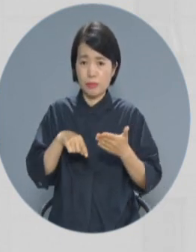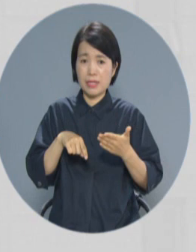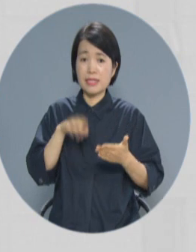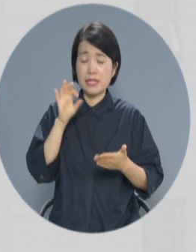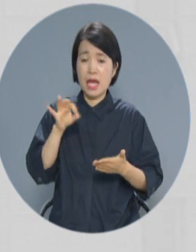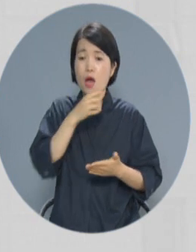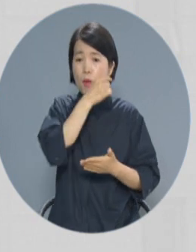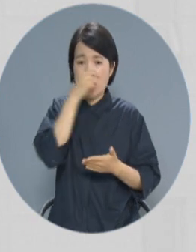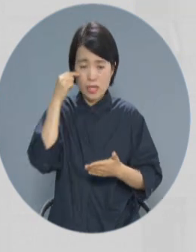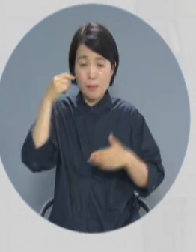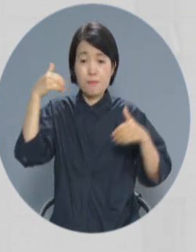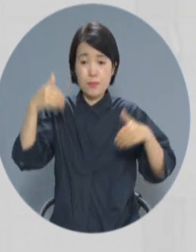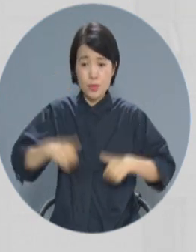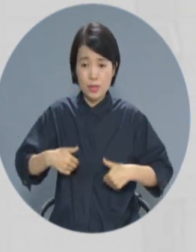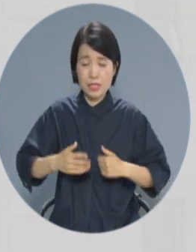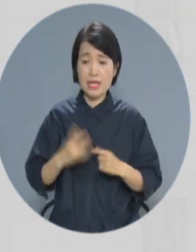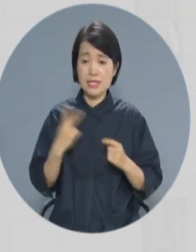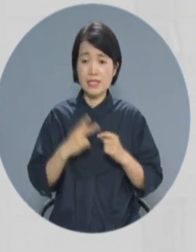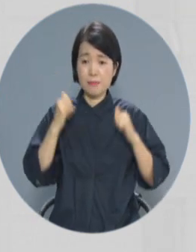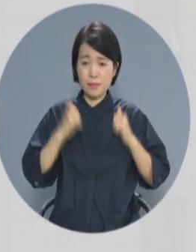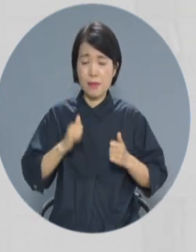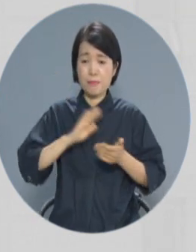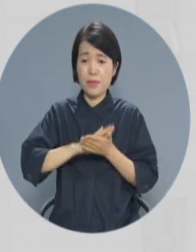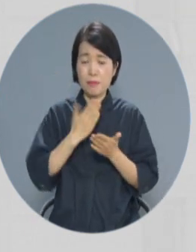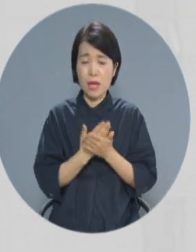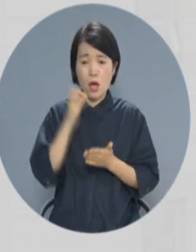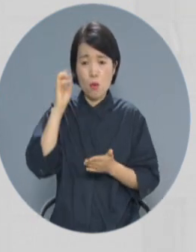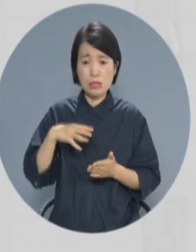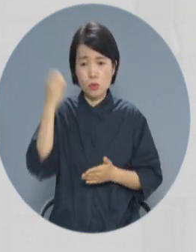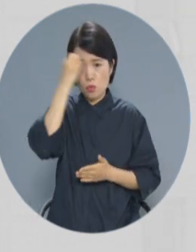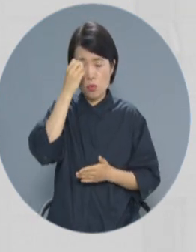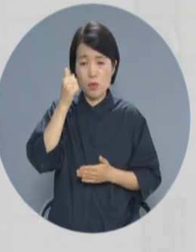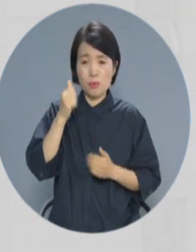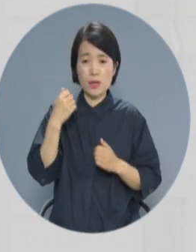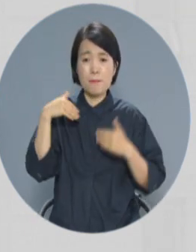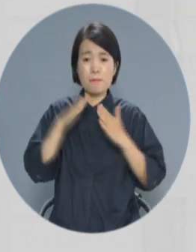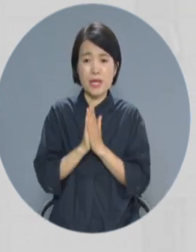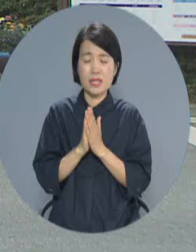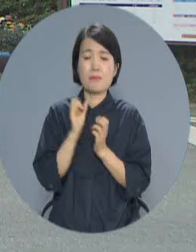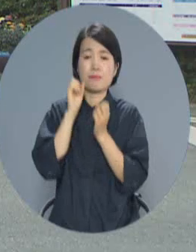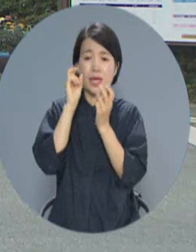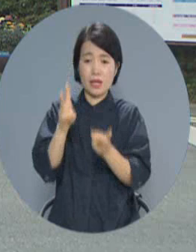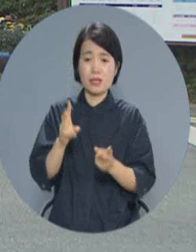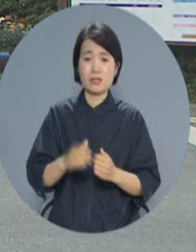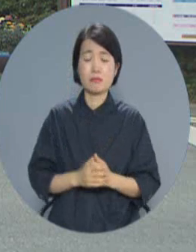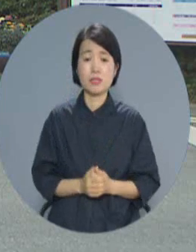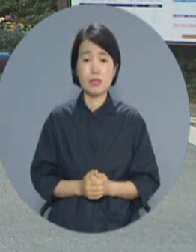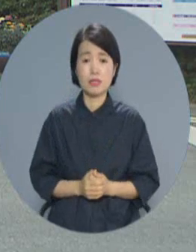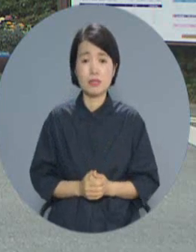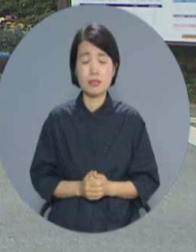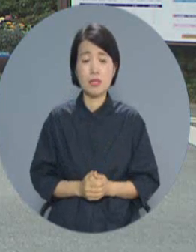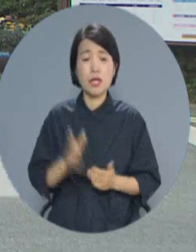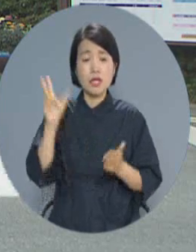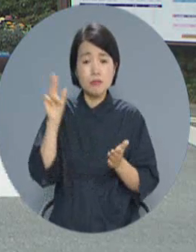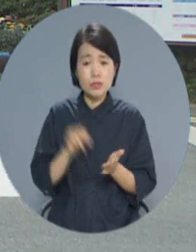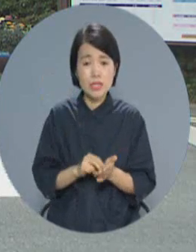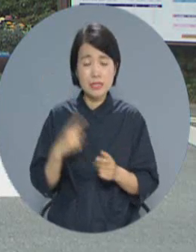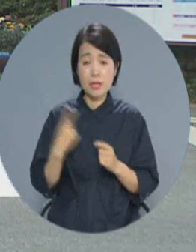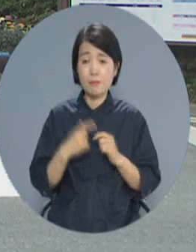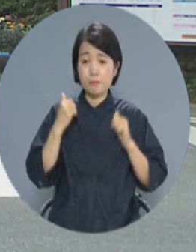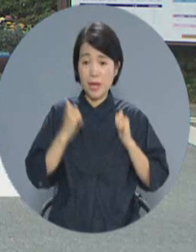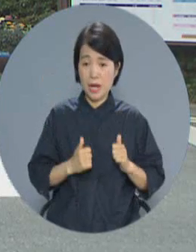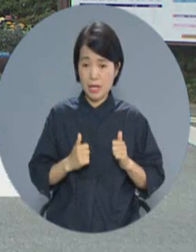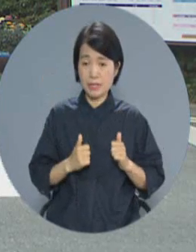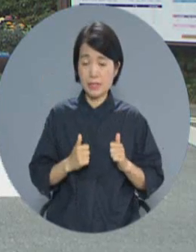확인 필요성을 전제로 2심 판결을 뒤집고 광주고법으로 파기환송했습니다. 문제는 처음 1심